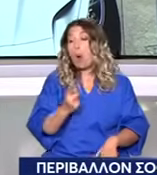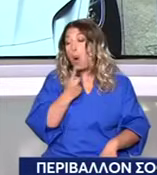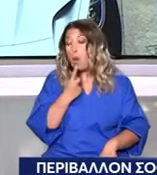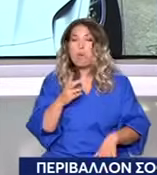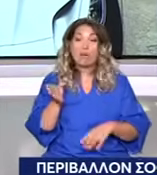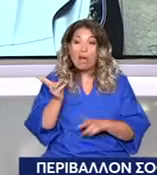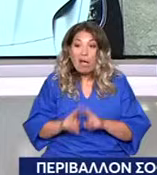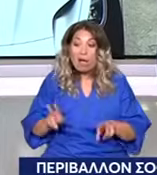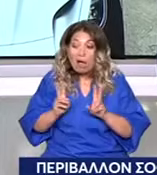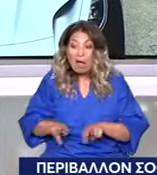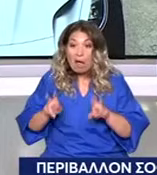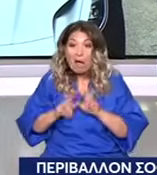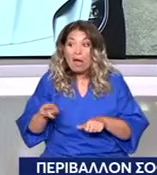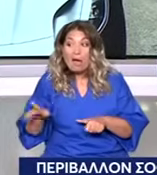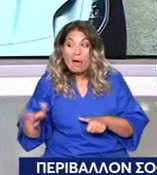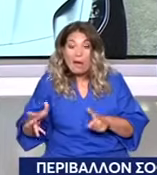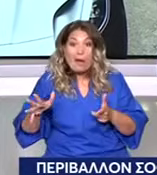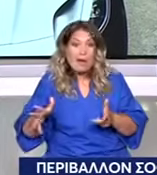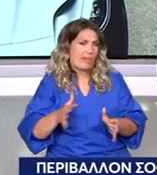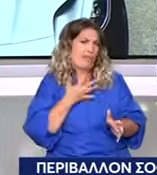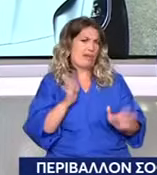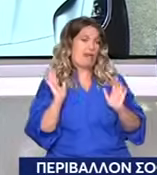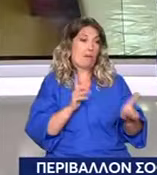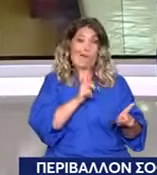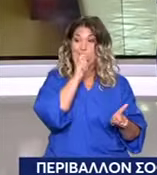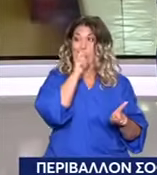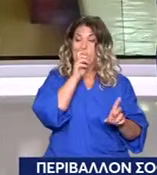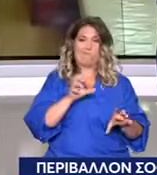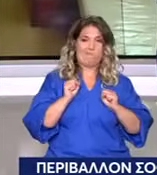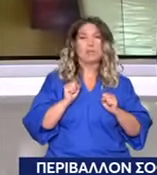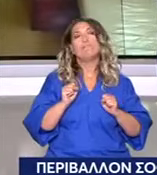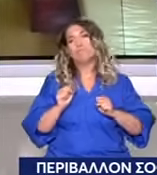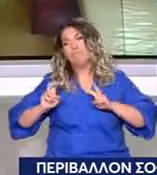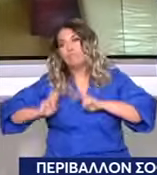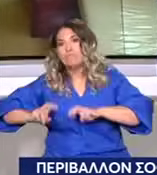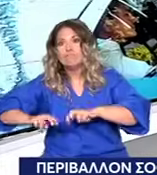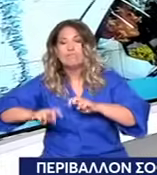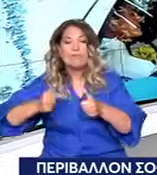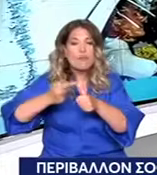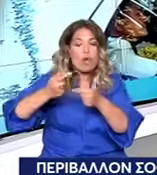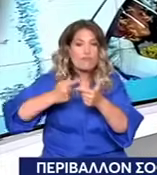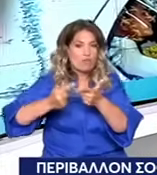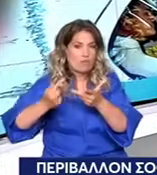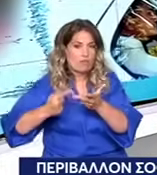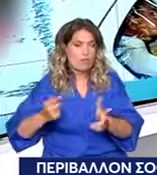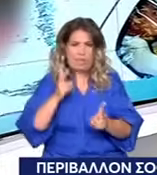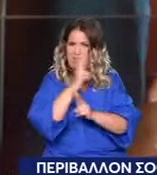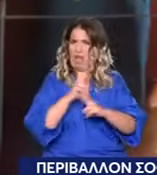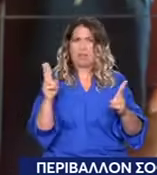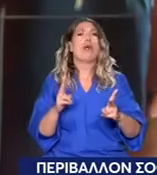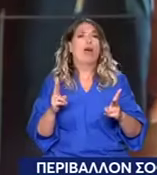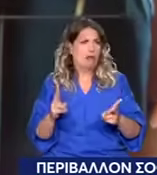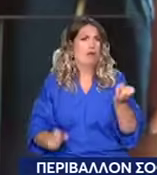να προχωρήσει στις περαιτέρω έρευνες. Το αδίκημα το οποίο ερευνά το είχε ήδη διαλευκανθεί. Έγινε